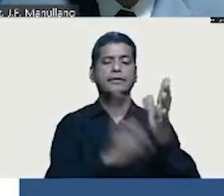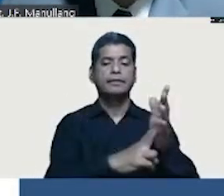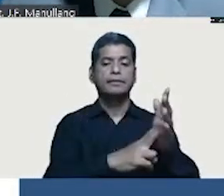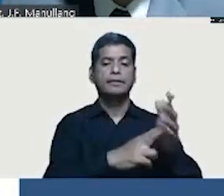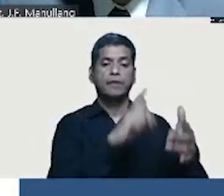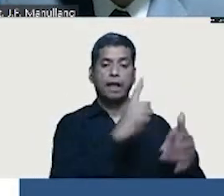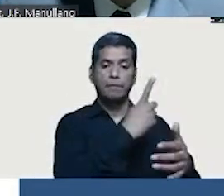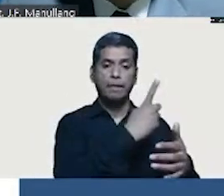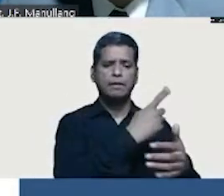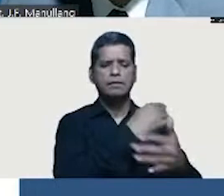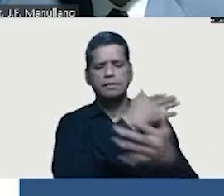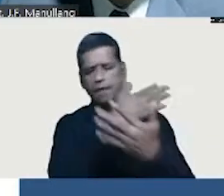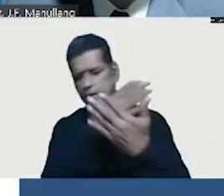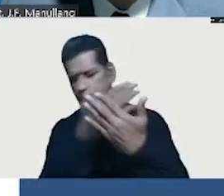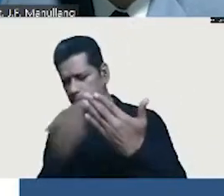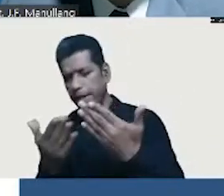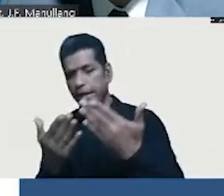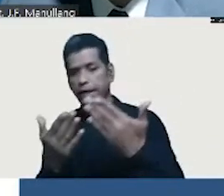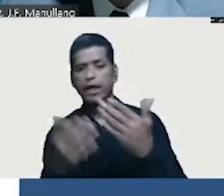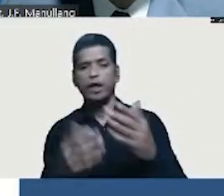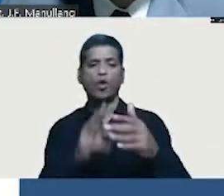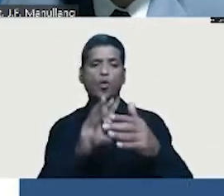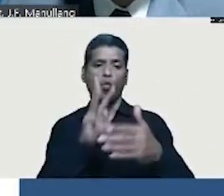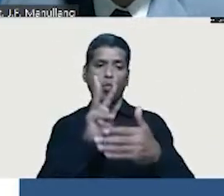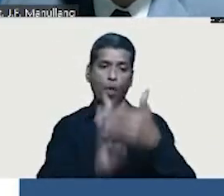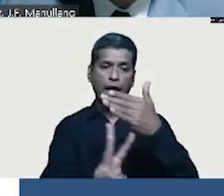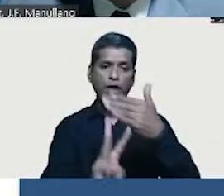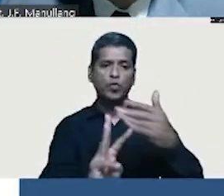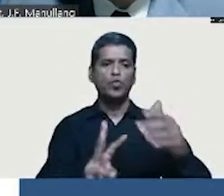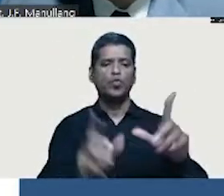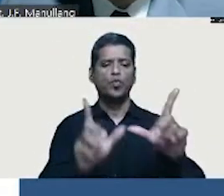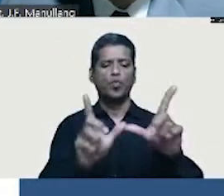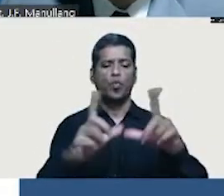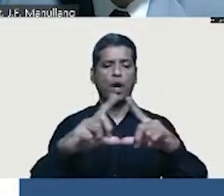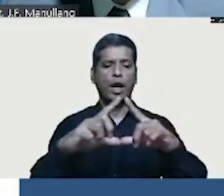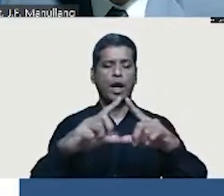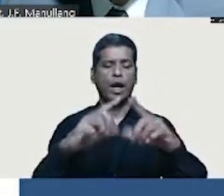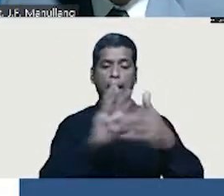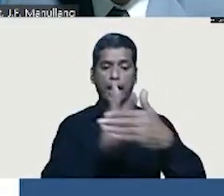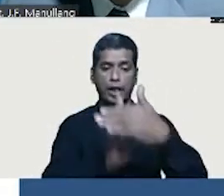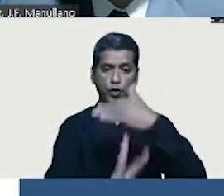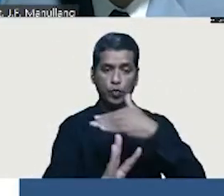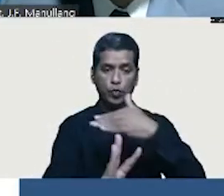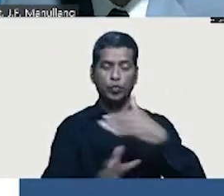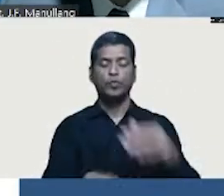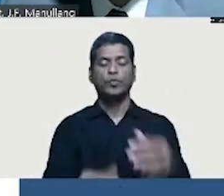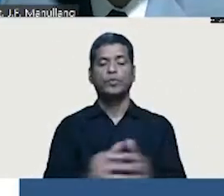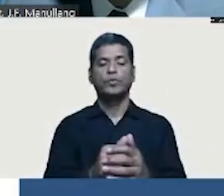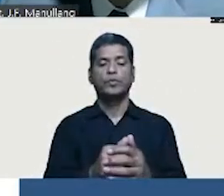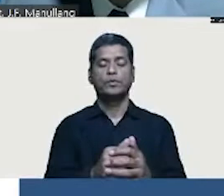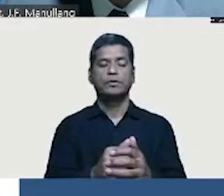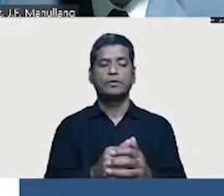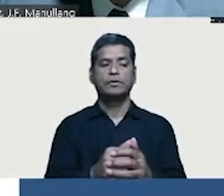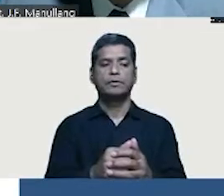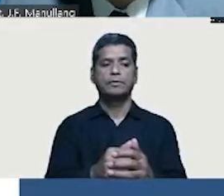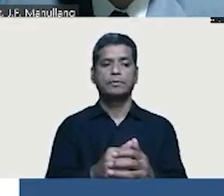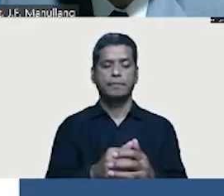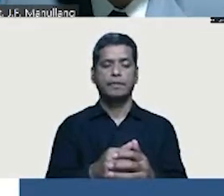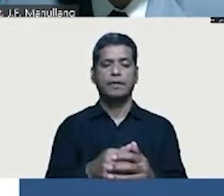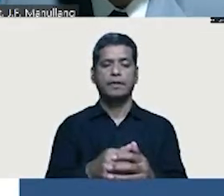kemudian nebiim dan ketubin kemudian perjanjian baru Injil sejarah surat-surat